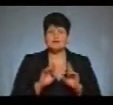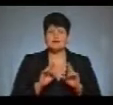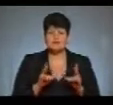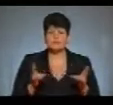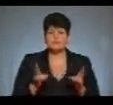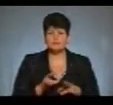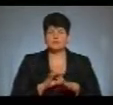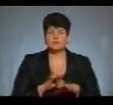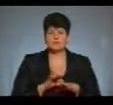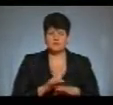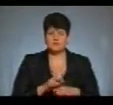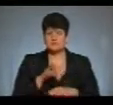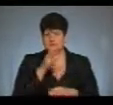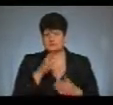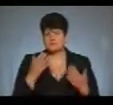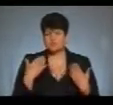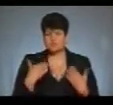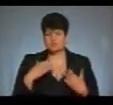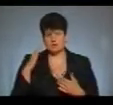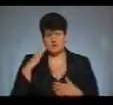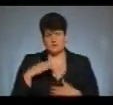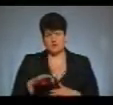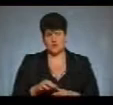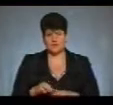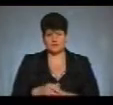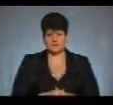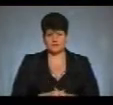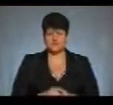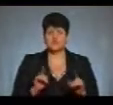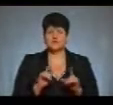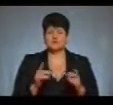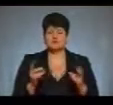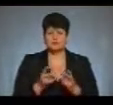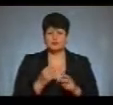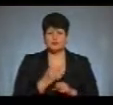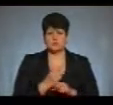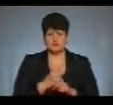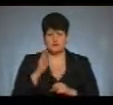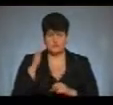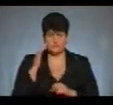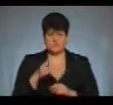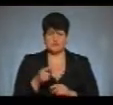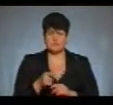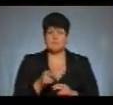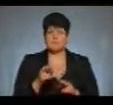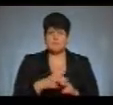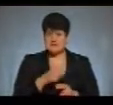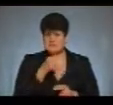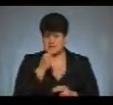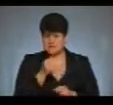потрібно поводитись під час відпочинку на водоймі. Що потрібно робити на водоймах? Без старших не можна